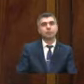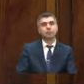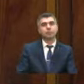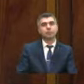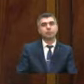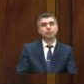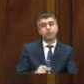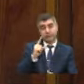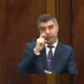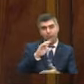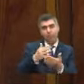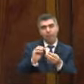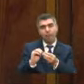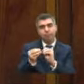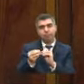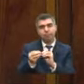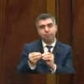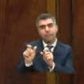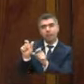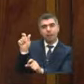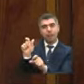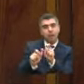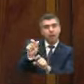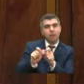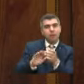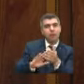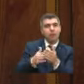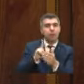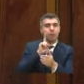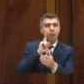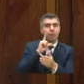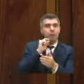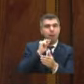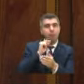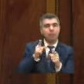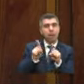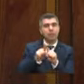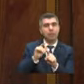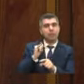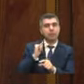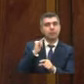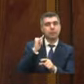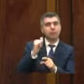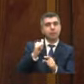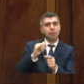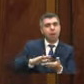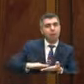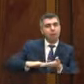وكبار وعظام انتظارات المواطنات والمواطنين، مما سيحتم علينا الرفع من وتيرة